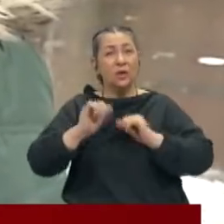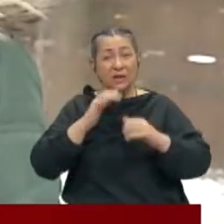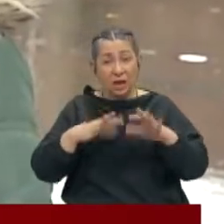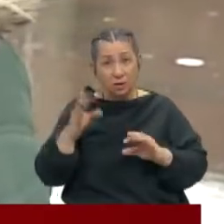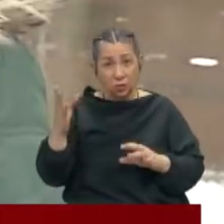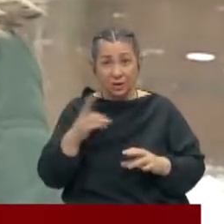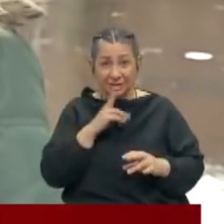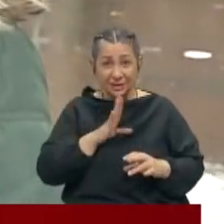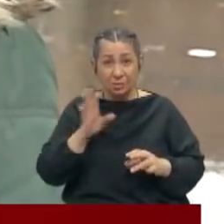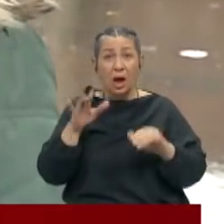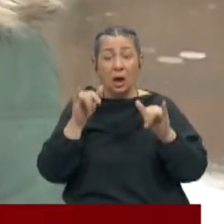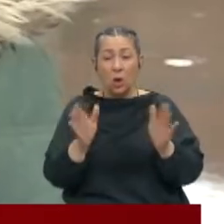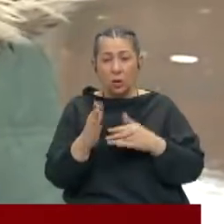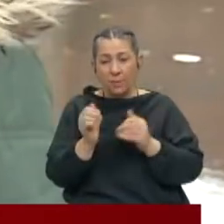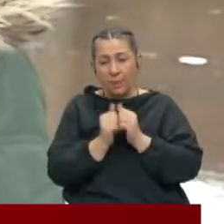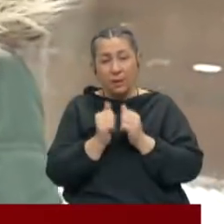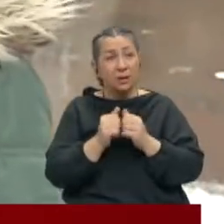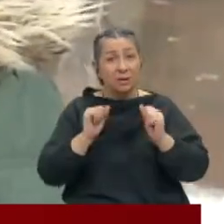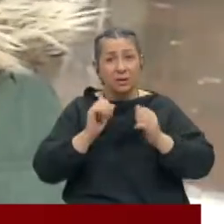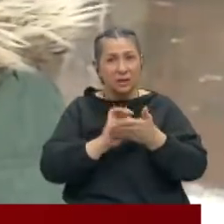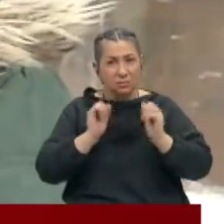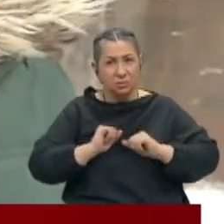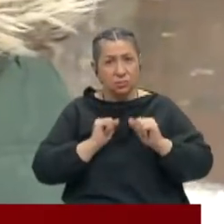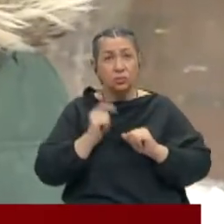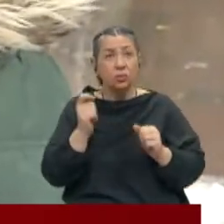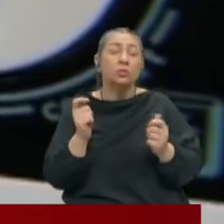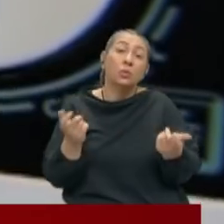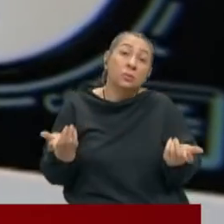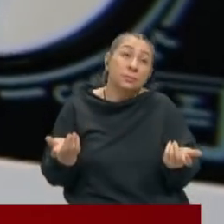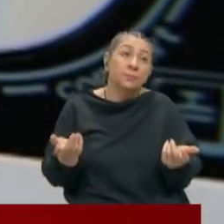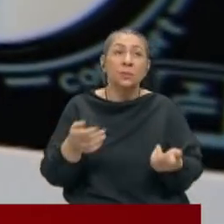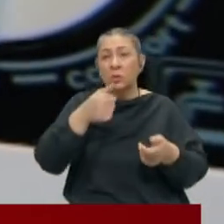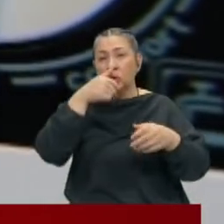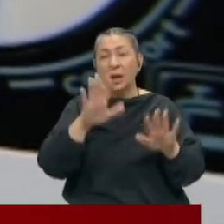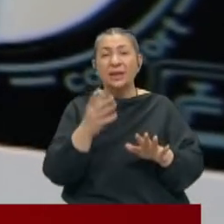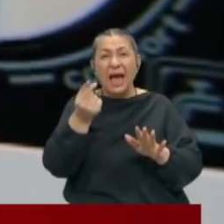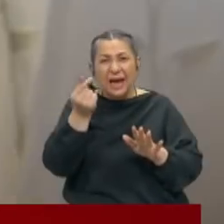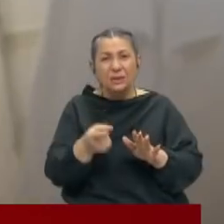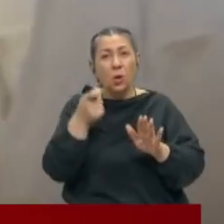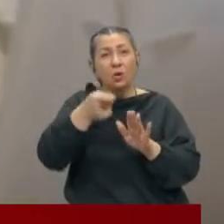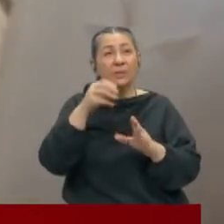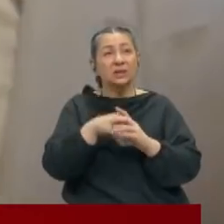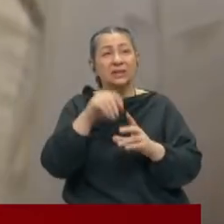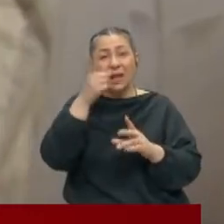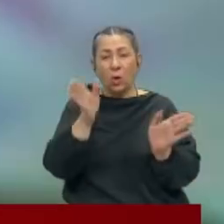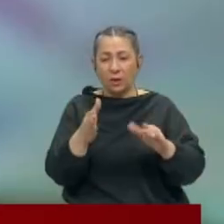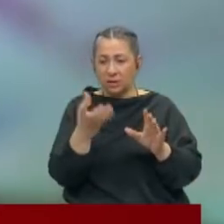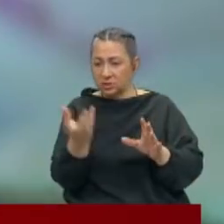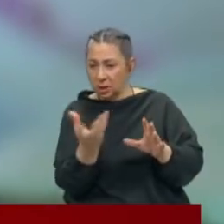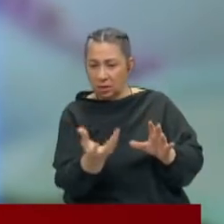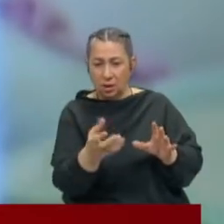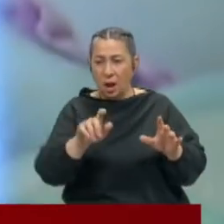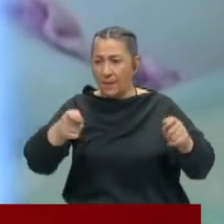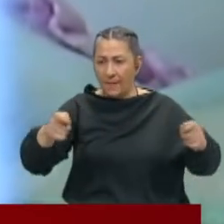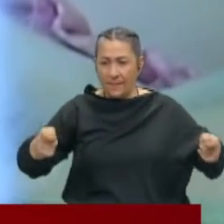kızım. Aynı odadayız. Ders çalışması zor olmuyor mu? Oluyor. Doğalgazı daha az ödemek için sadece tek oda ısıtılıyor